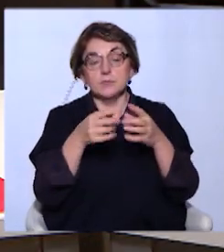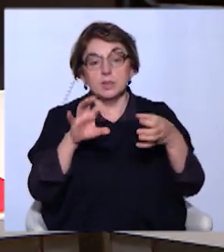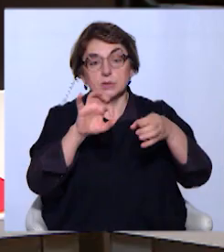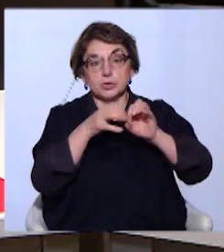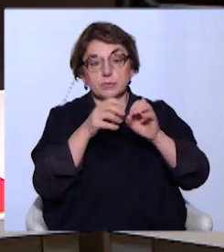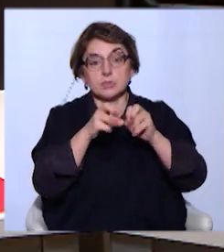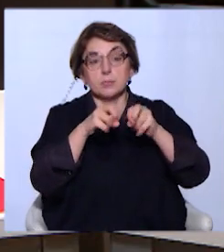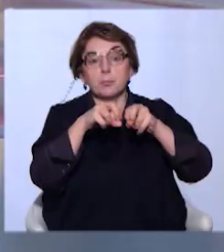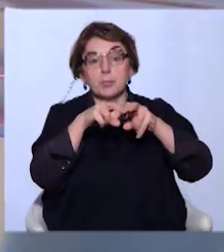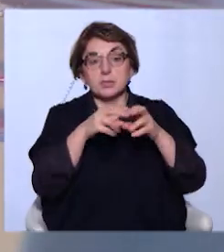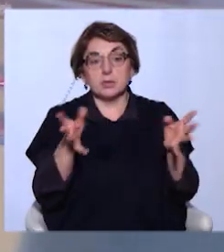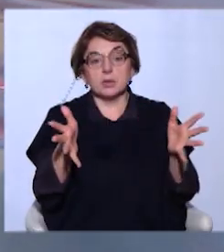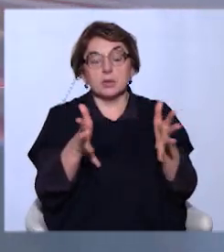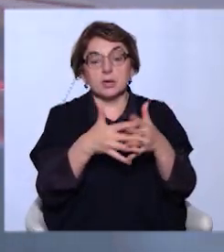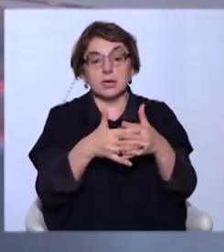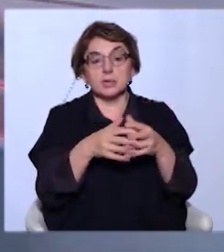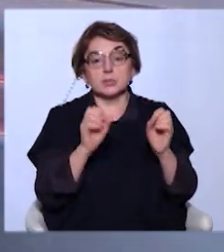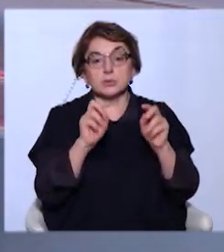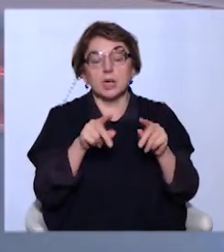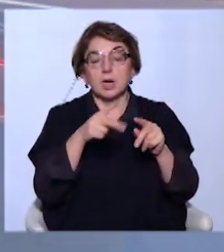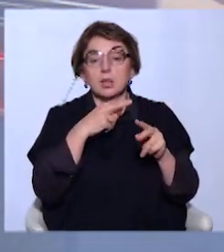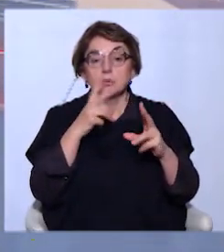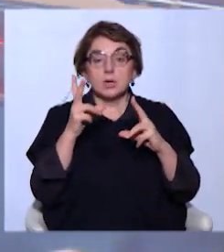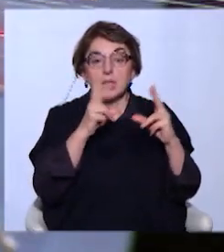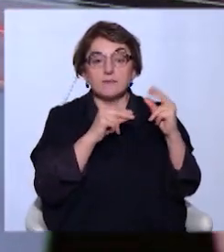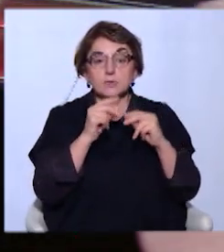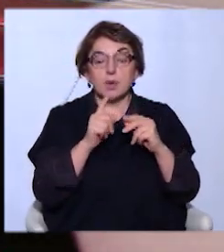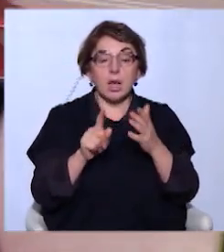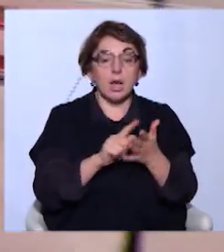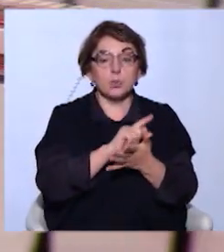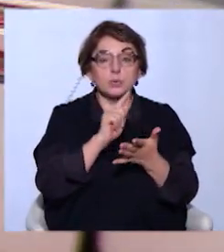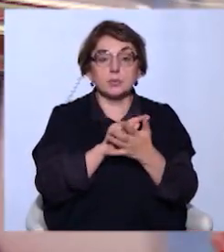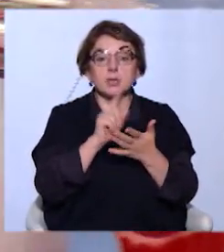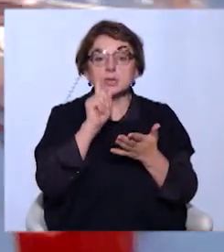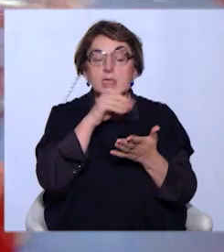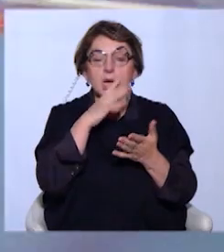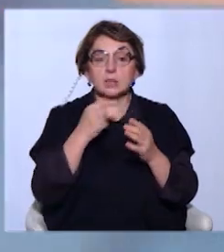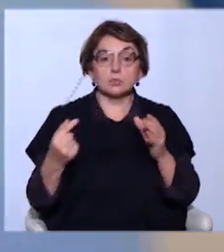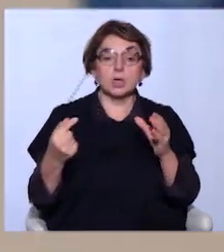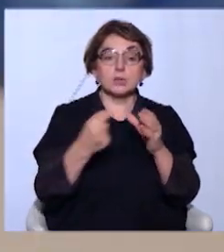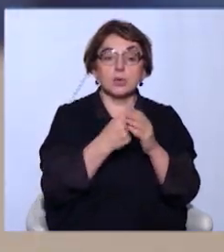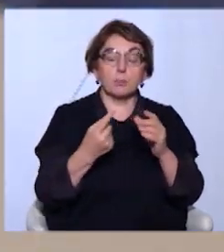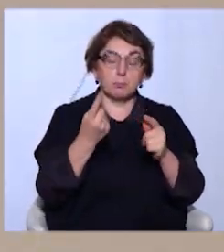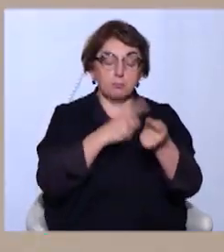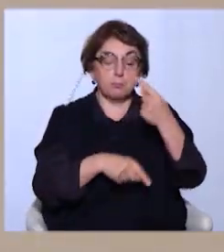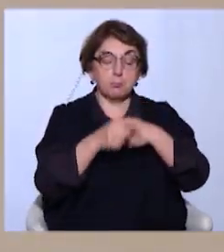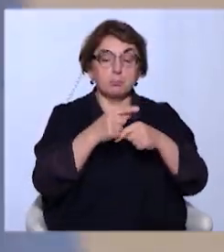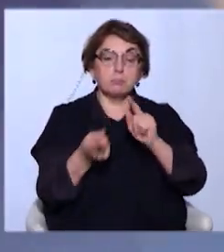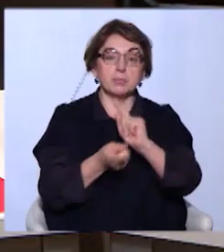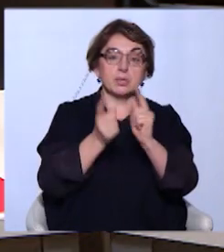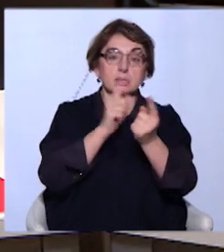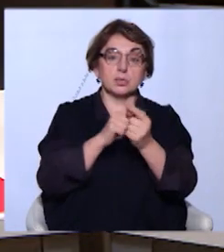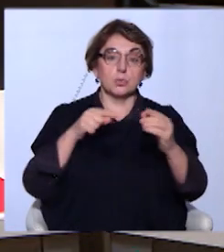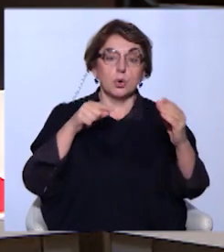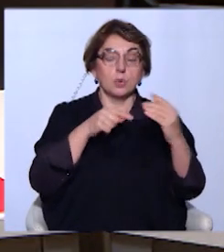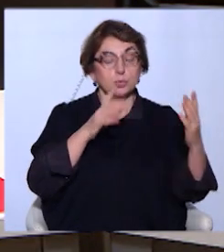რომელსაც ვუერთებთ სარეაქციო სისტემას და აქაც ერთი ნიუანსი გვაქვს გასათვალისწინებელი, რომ აუცილებელია წყალი